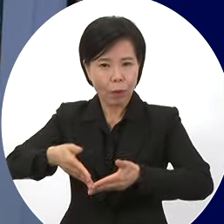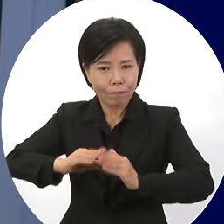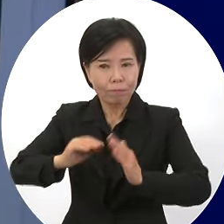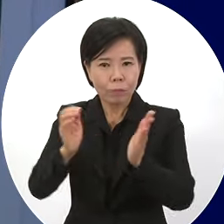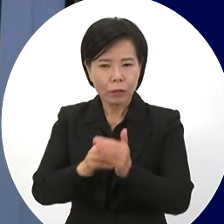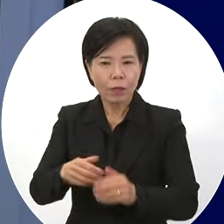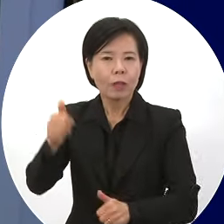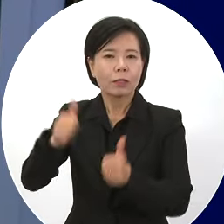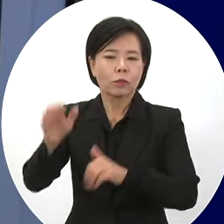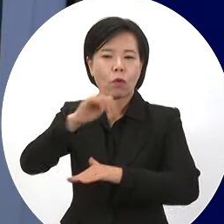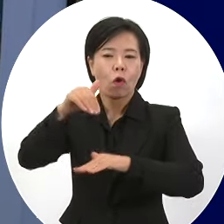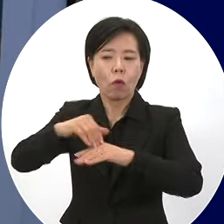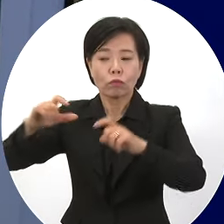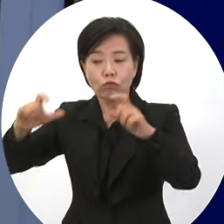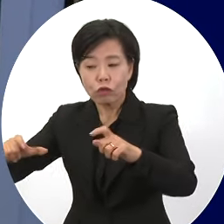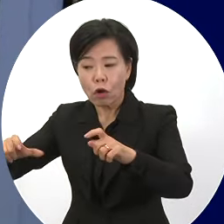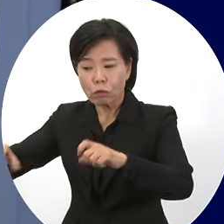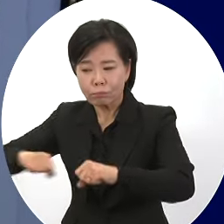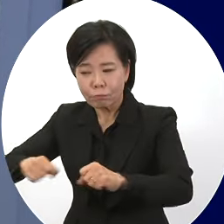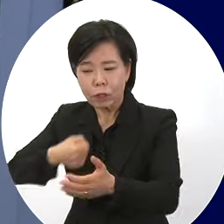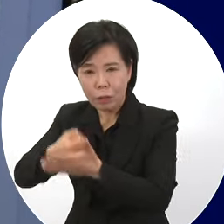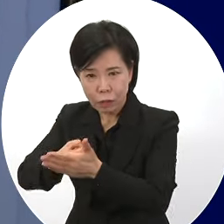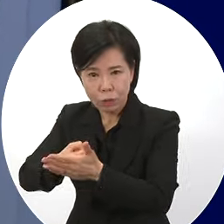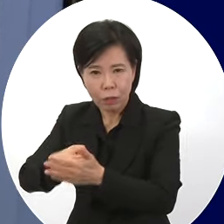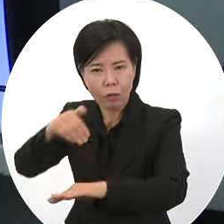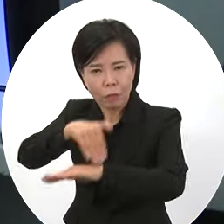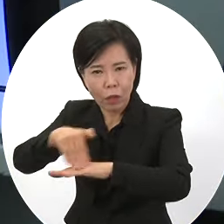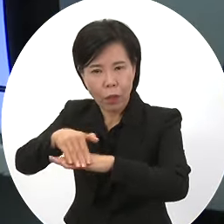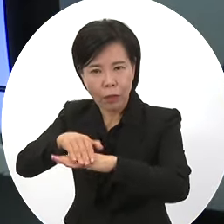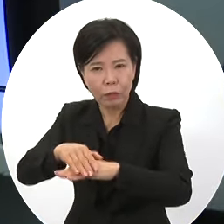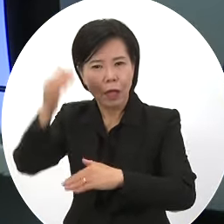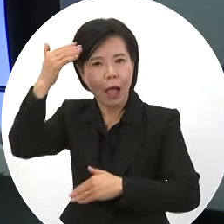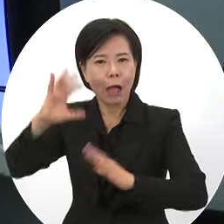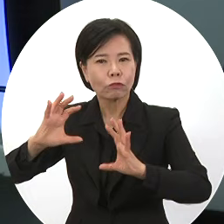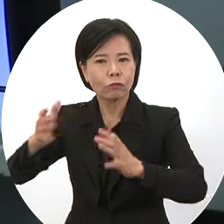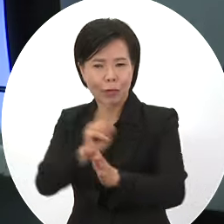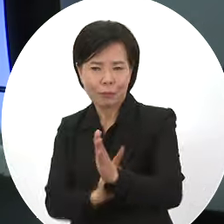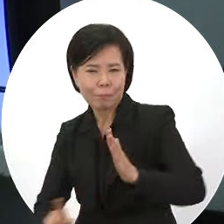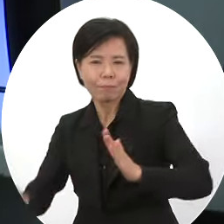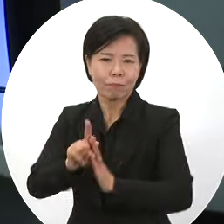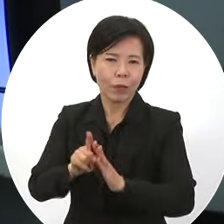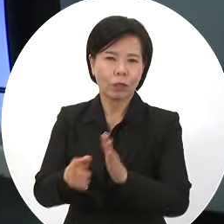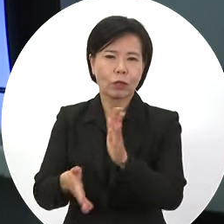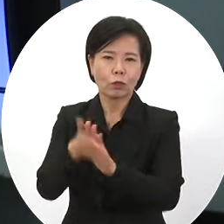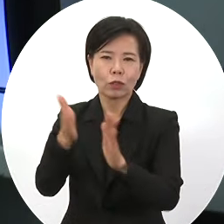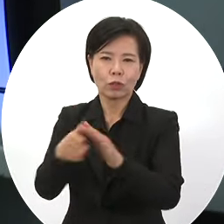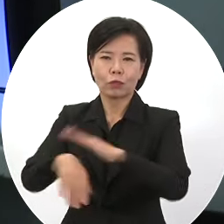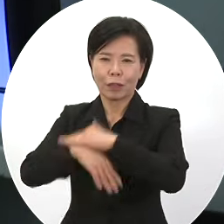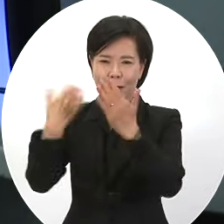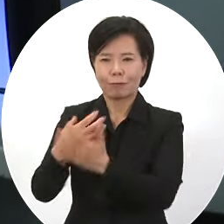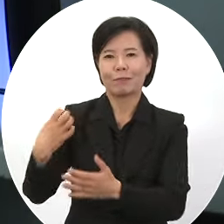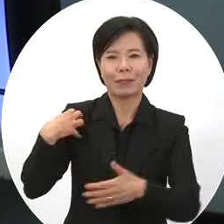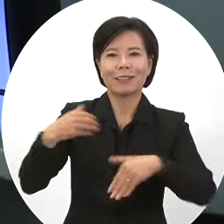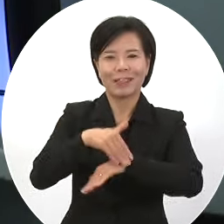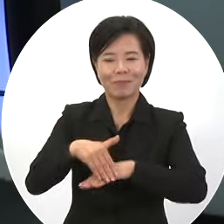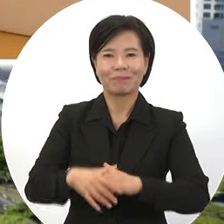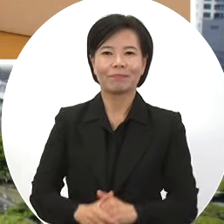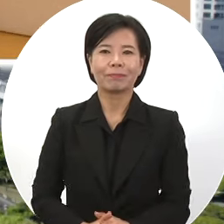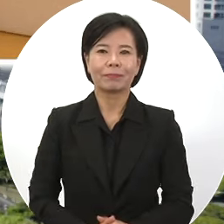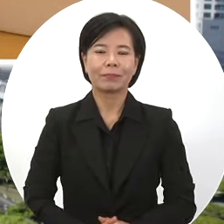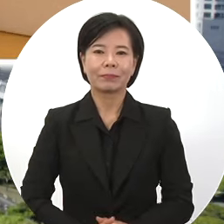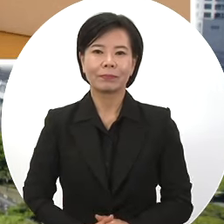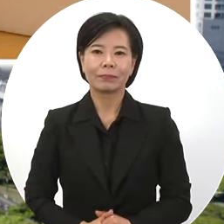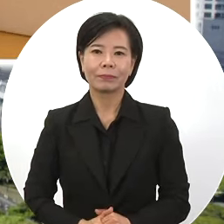수립하고 시범 운용 구역 지정을 추진해 대한민국 UAM 산업을 선도하는 도시로 도약할 계획입니다.